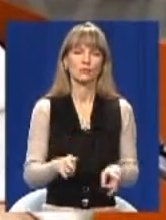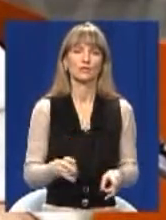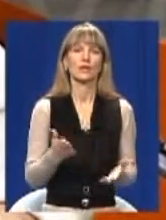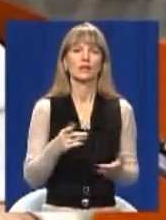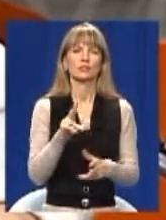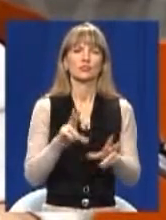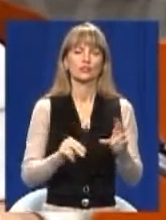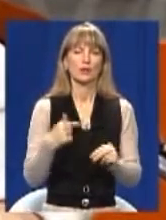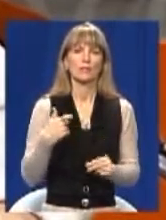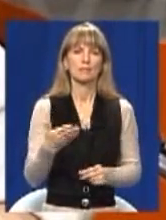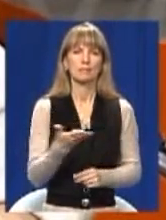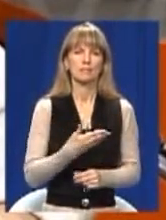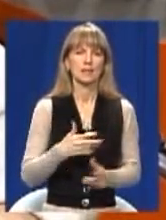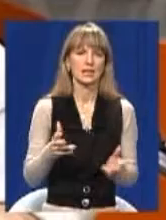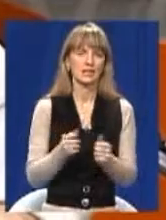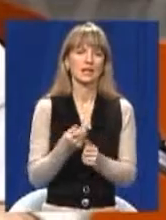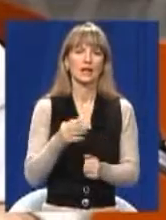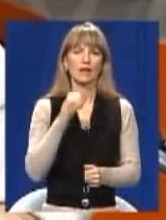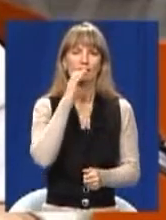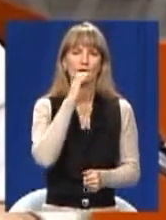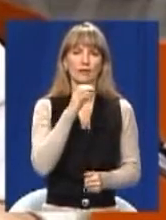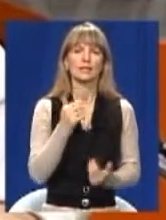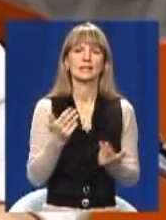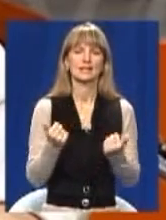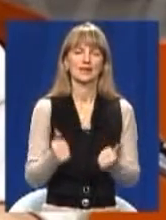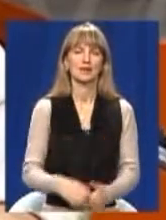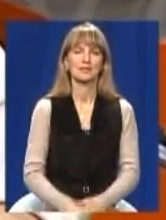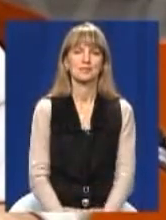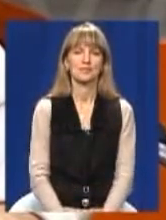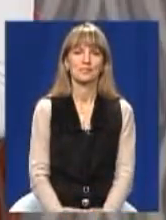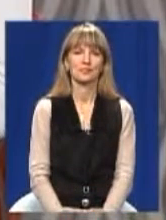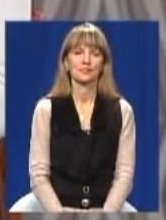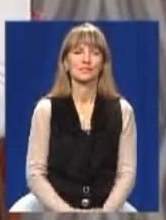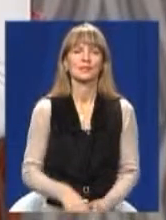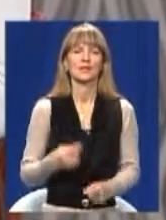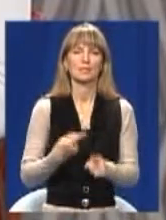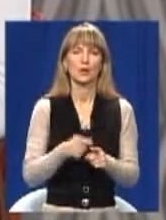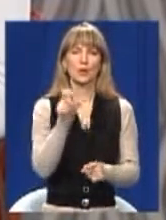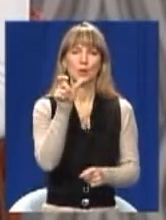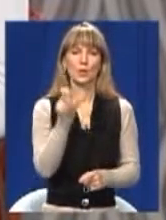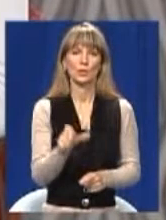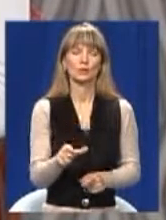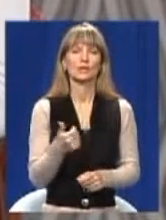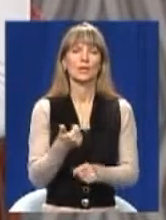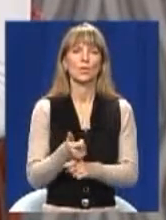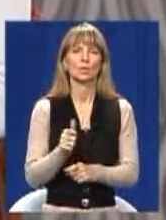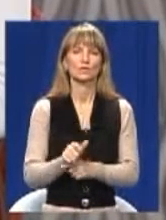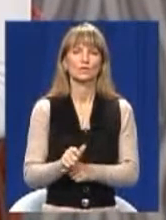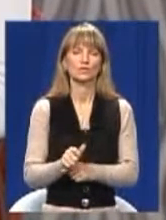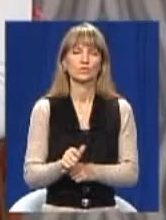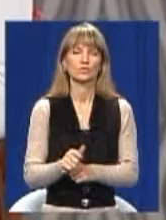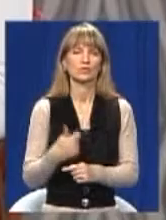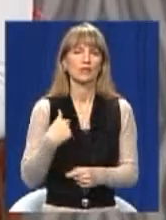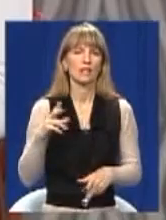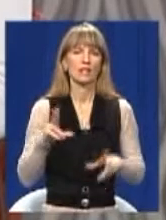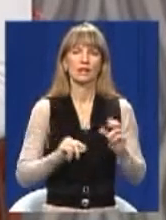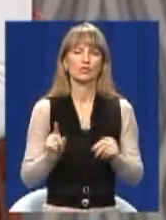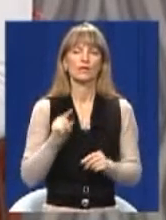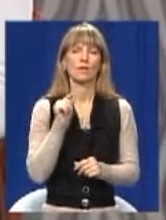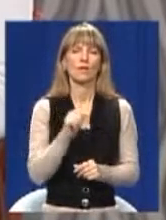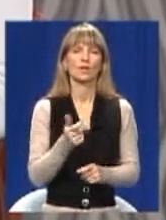Як ти вважаєш, ми ж не здобич для вовків? Да. Тобто людина, вона дуже таки, ну, я не вважаю, що